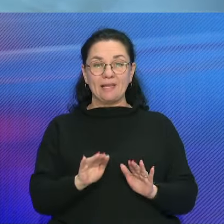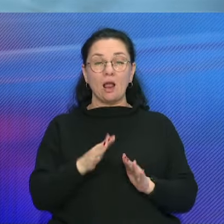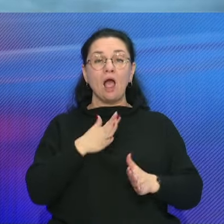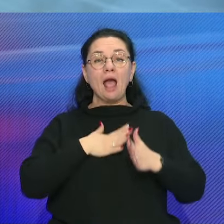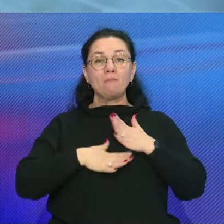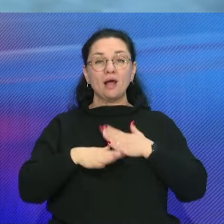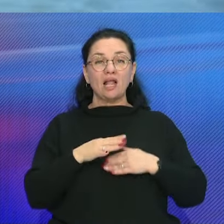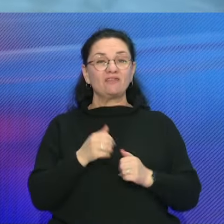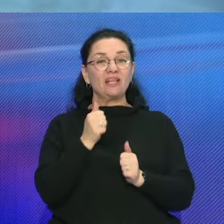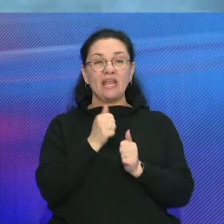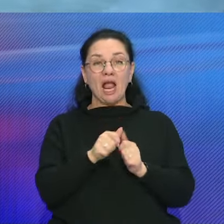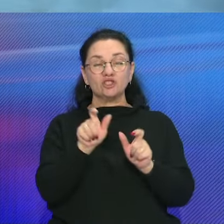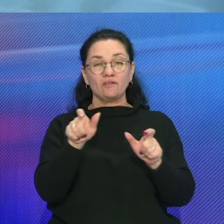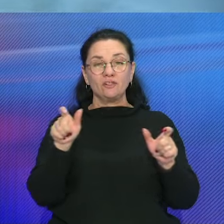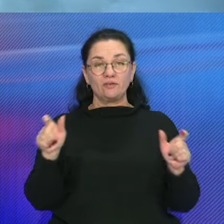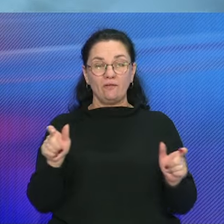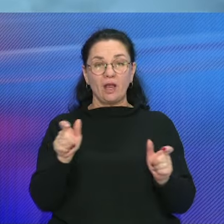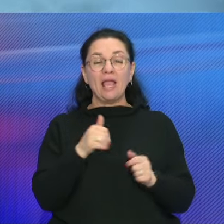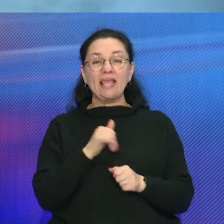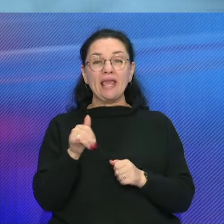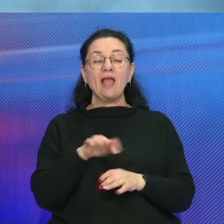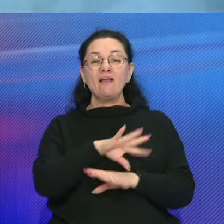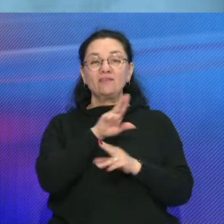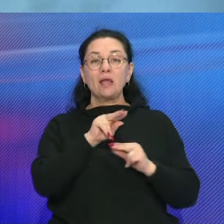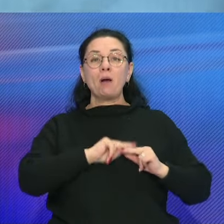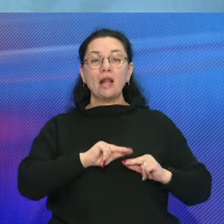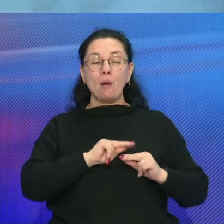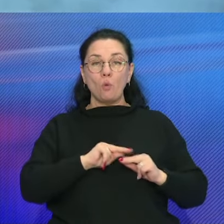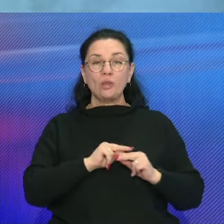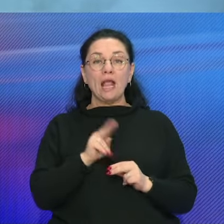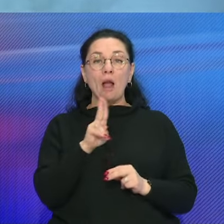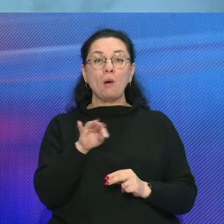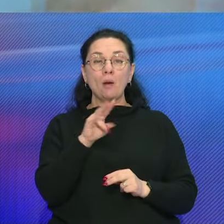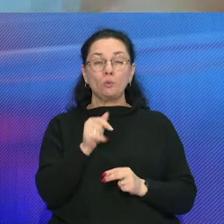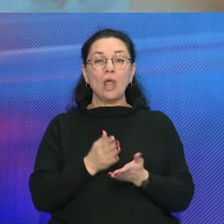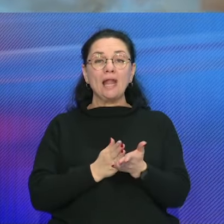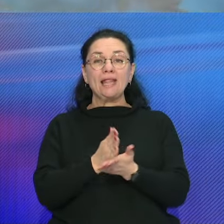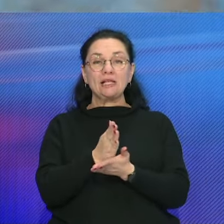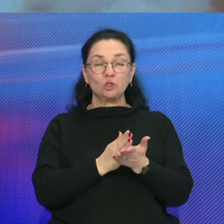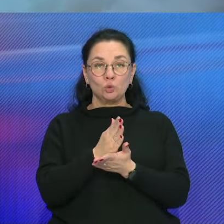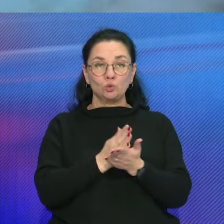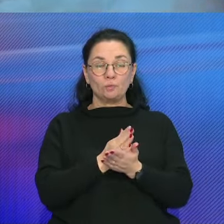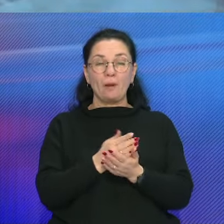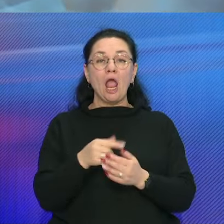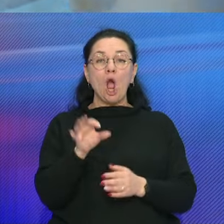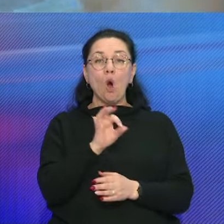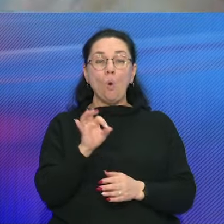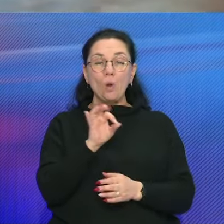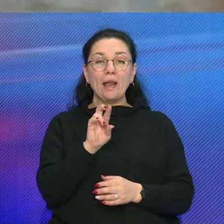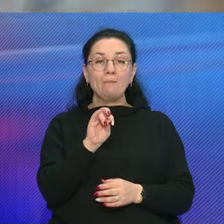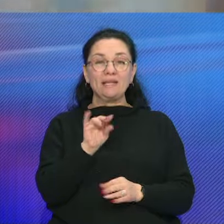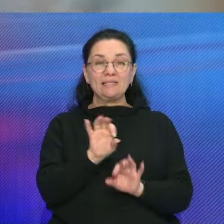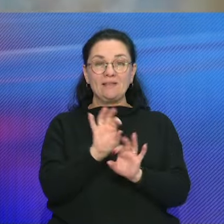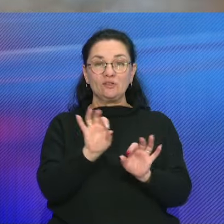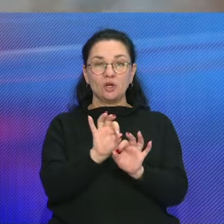не у всех. Удельникам дорожного руху и коммунальникам оно принесло шмат проблем. Ольга Борисевич протягне.